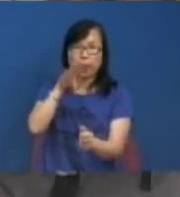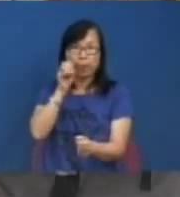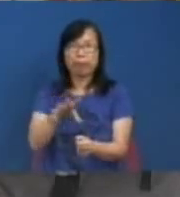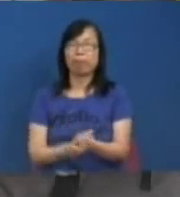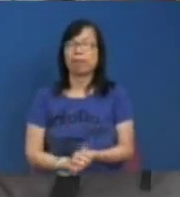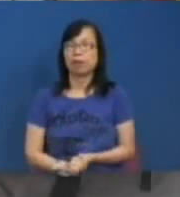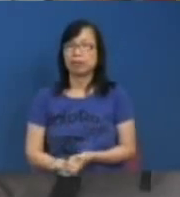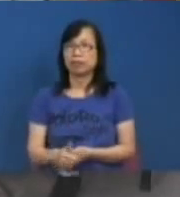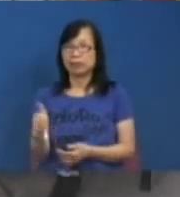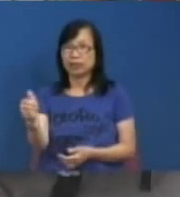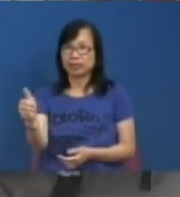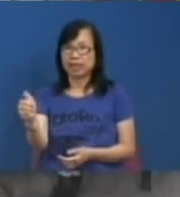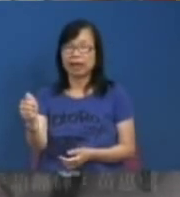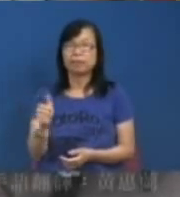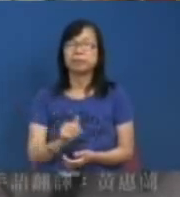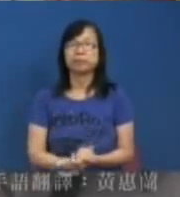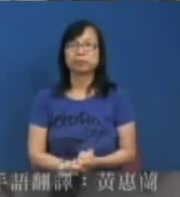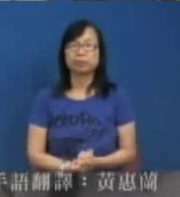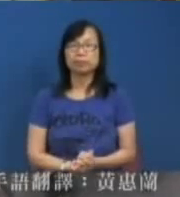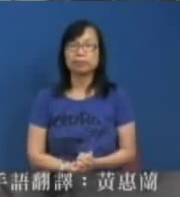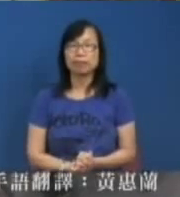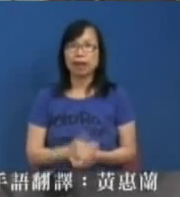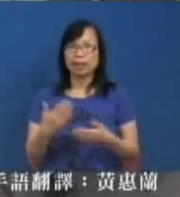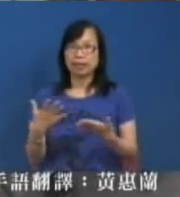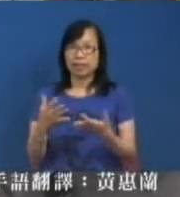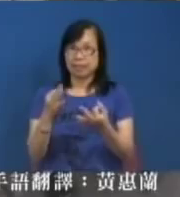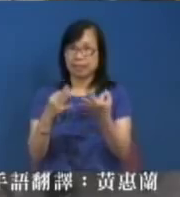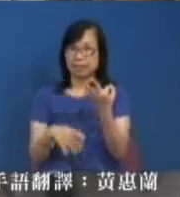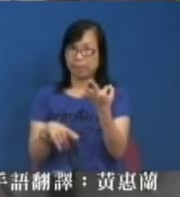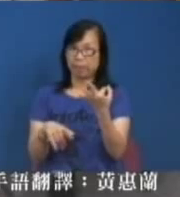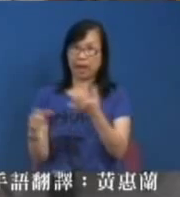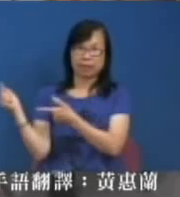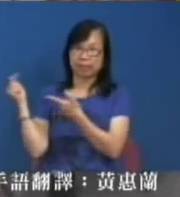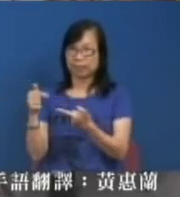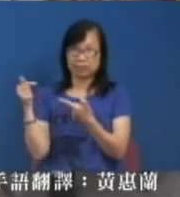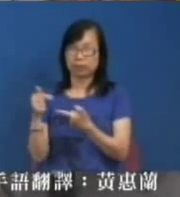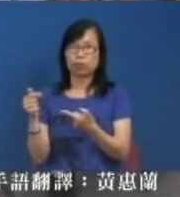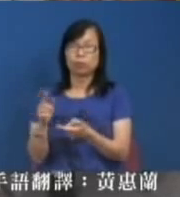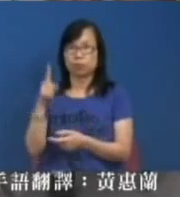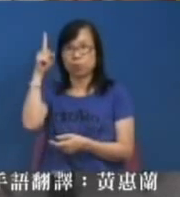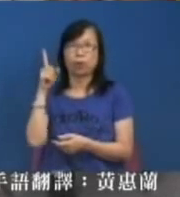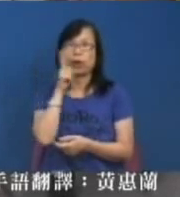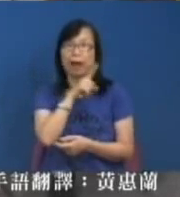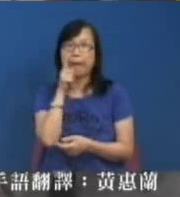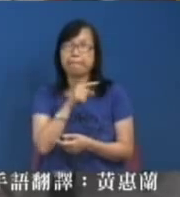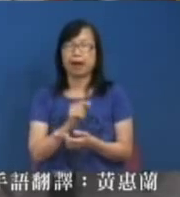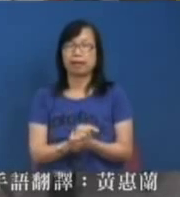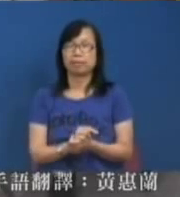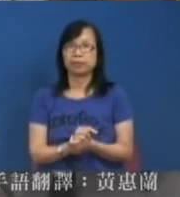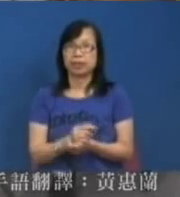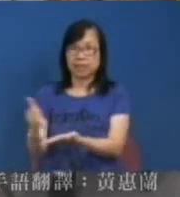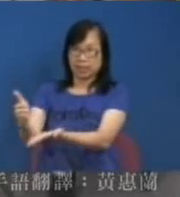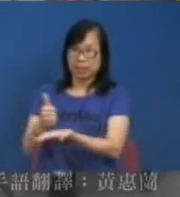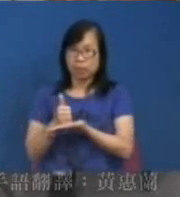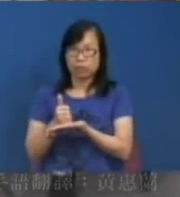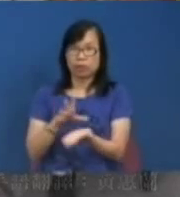谢 Paul。Thank you, Paul. Thank you. Okay, 我們三位呢延續我們上一個星期的，就說我們邀請